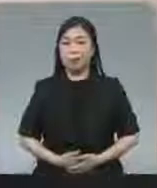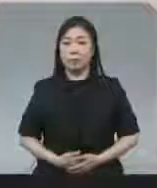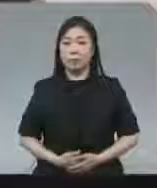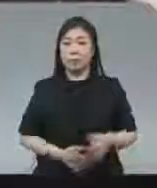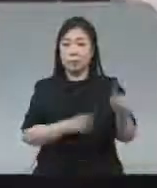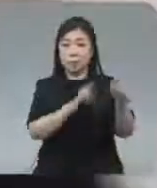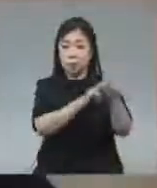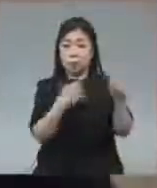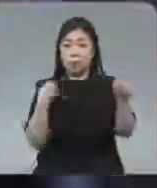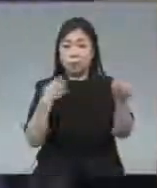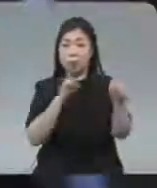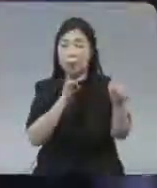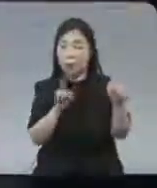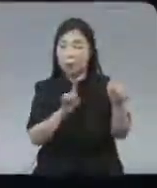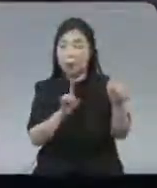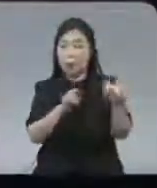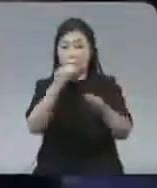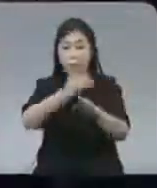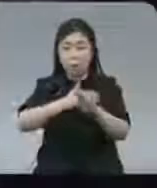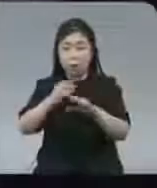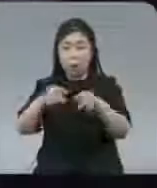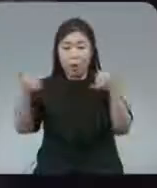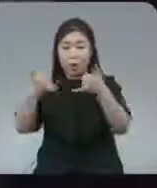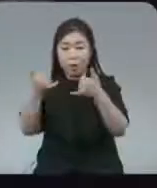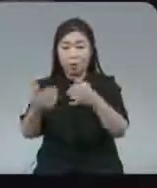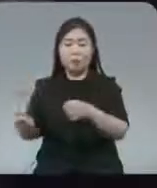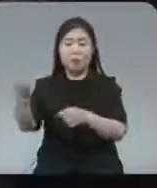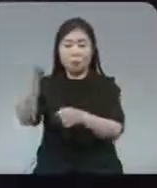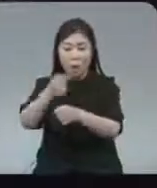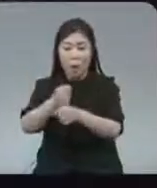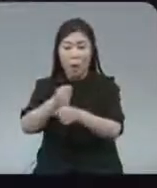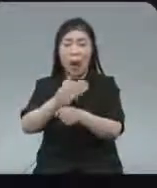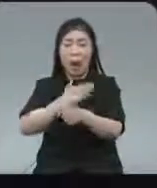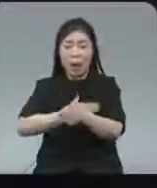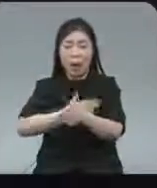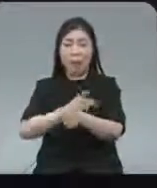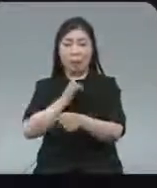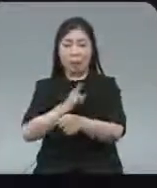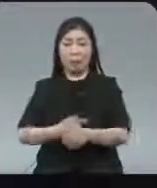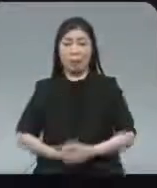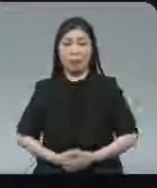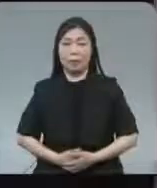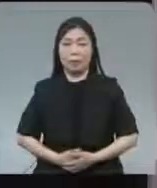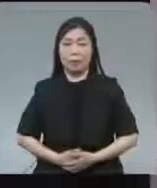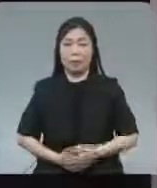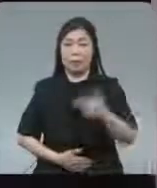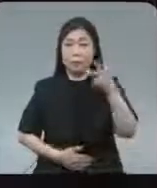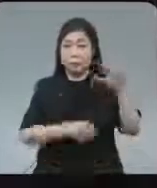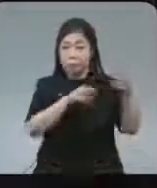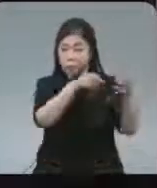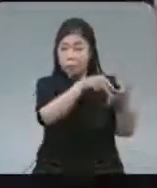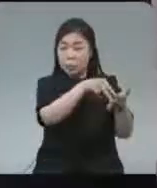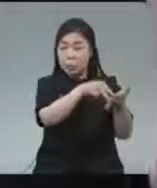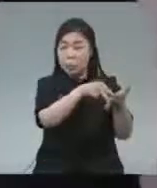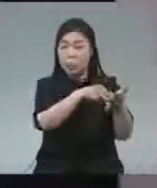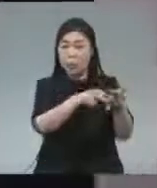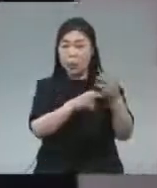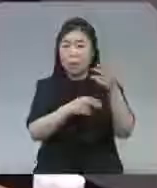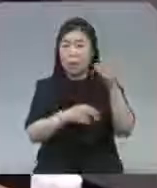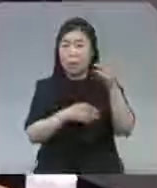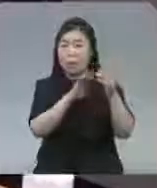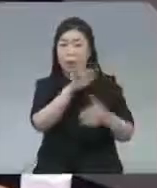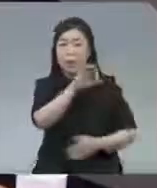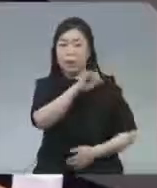jurubicara cheongwadae Pak youngmi mengatakan kepada wartawan pada hari Rabu bahwa kedua Korea tidak pernah membahas soal pertemuan Puncak